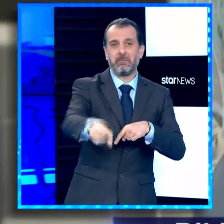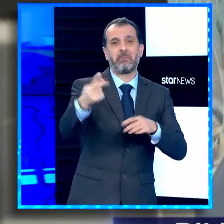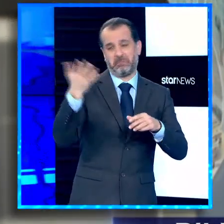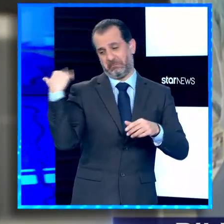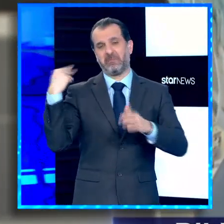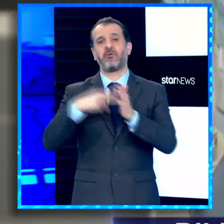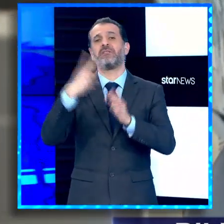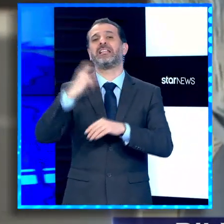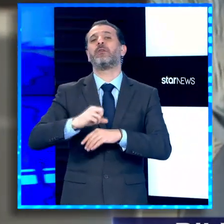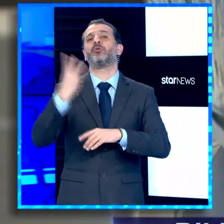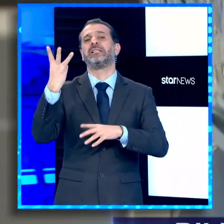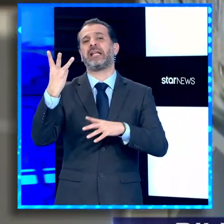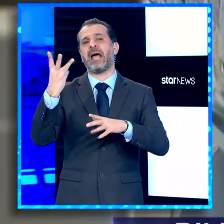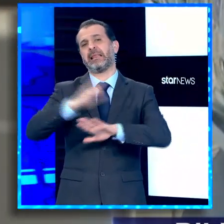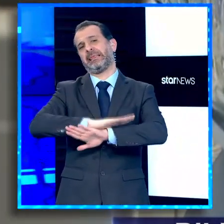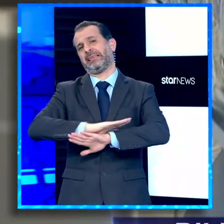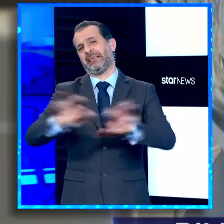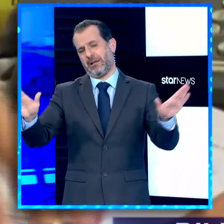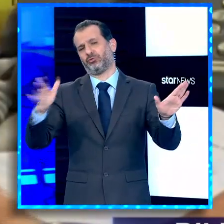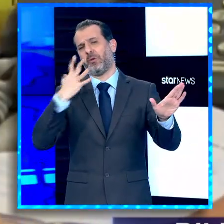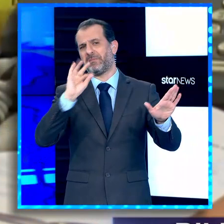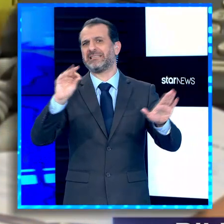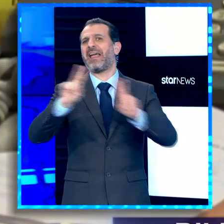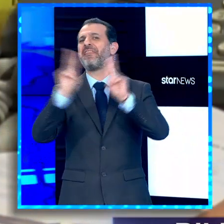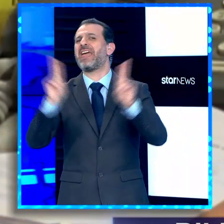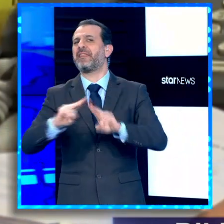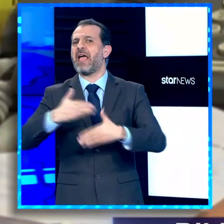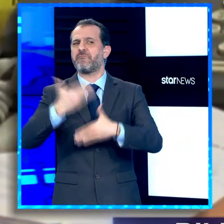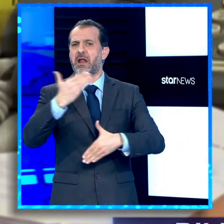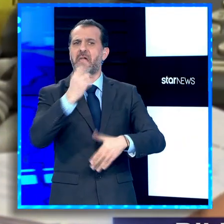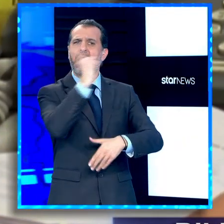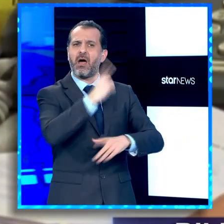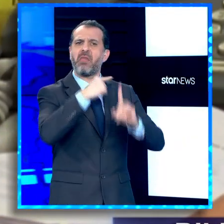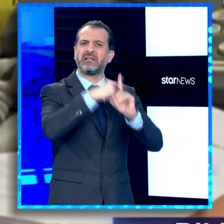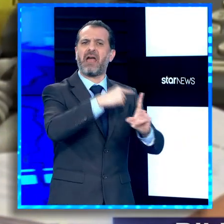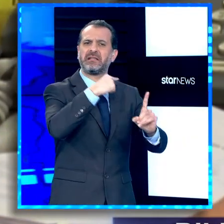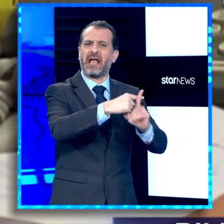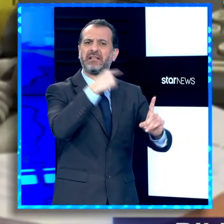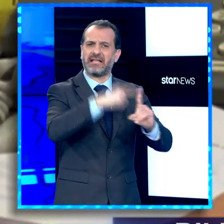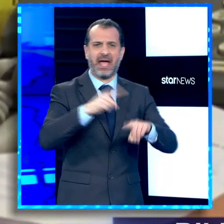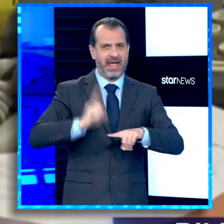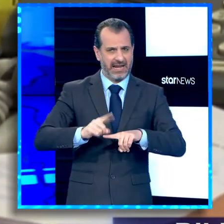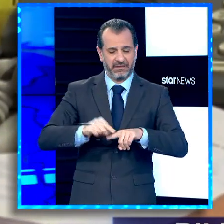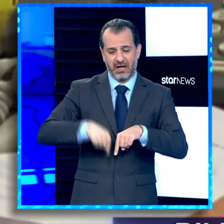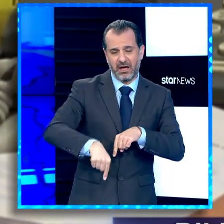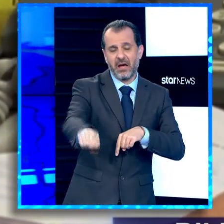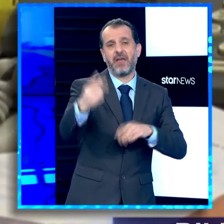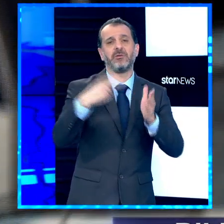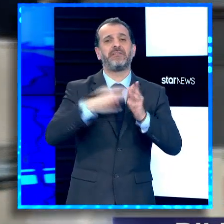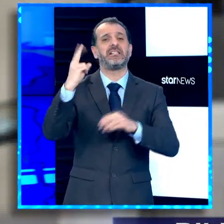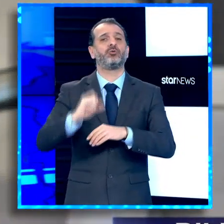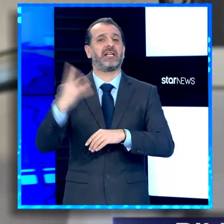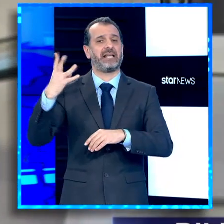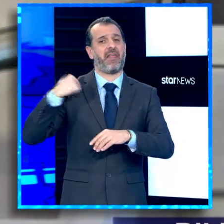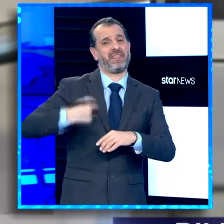2023 αποχωρεί με τις καλύτερες κριτικές για τη χώρα μας από τον διεθνή τύπο και το νέο έτος έρχεται με αυξήσεις για όλους τους δημοσίους υπαλλήλους, οι οποίοι θα